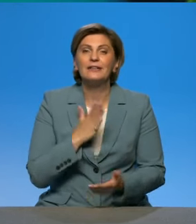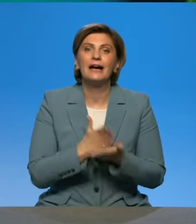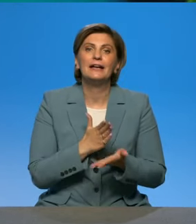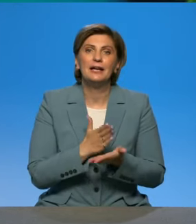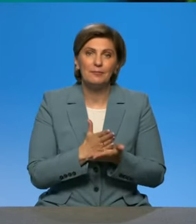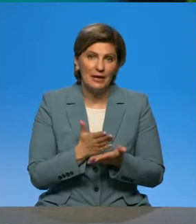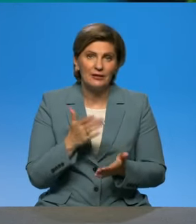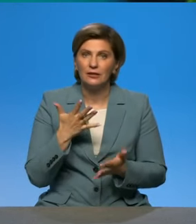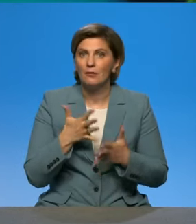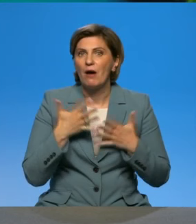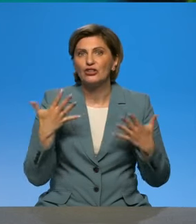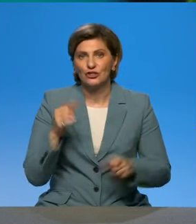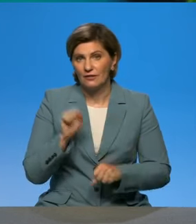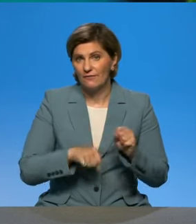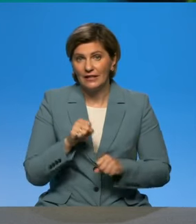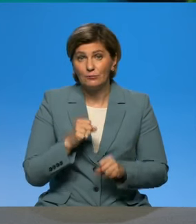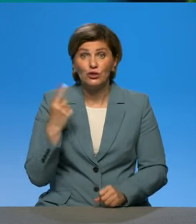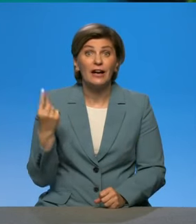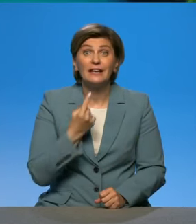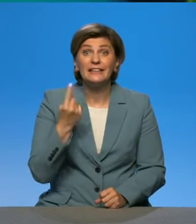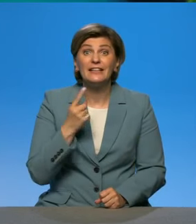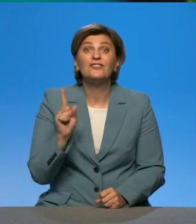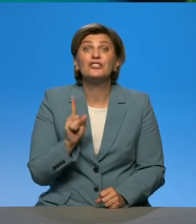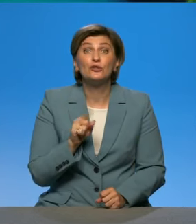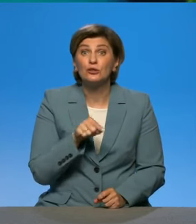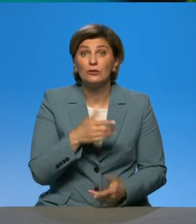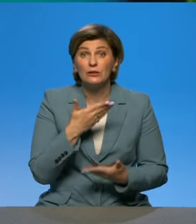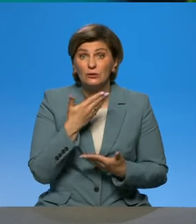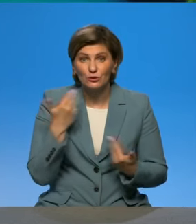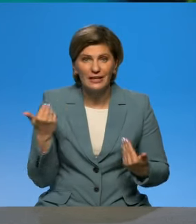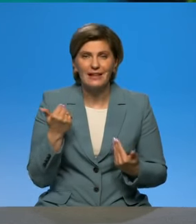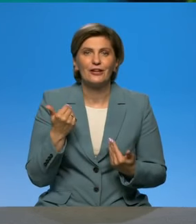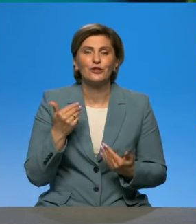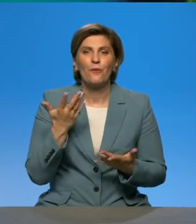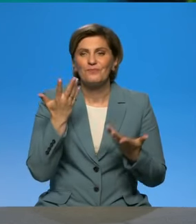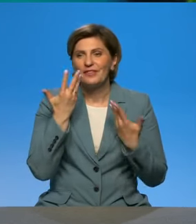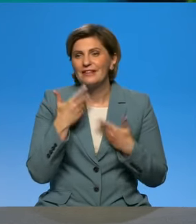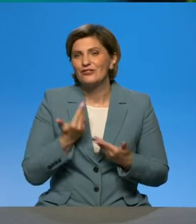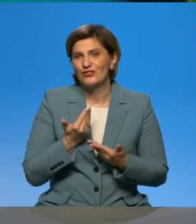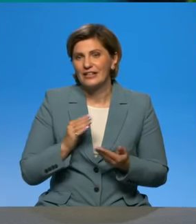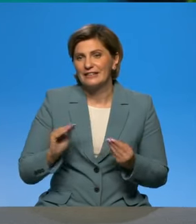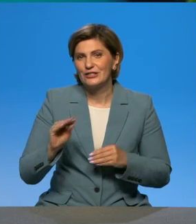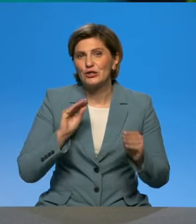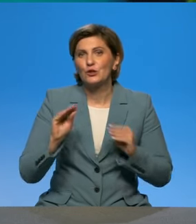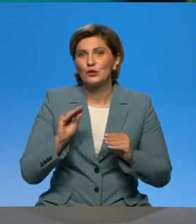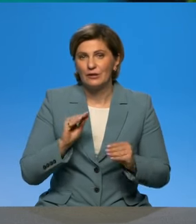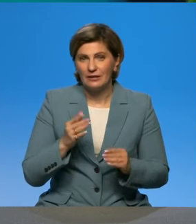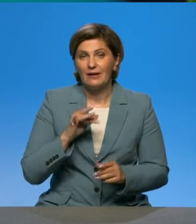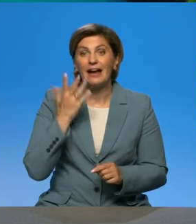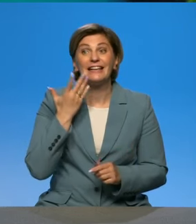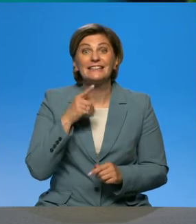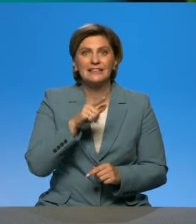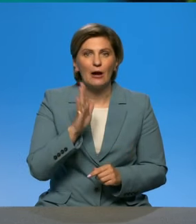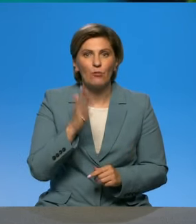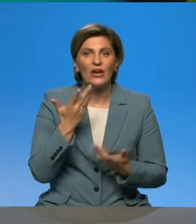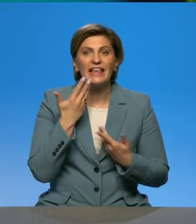огромнейшие перспективы. Единственное, что сдерживает, это отсутствие инфраструктуры. Угу. Вот как только будет инфраструктура и образование, страна